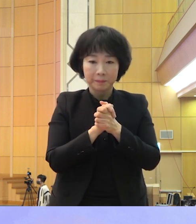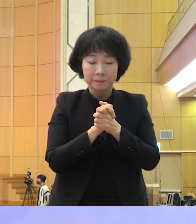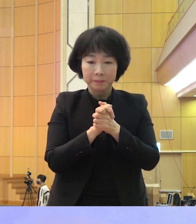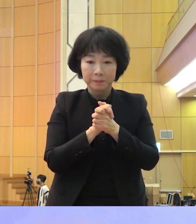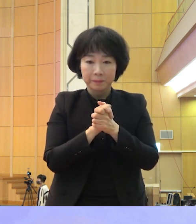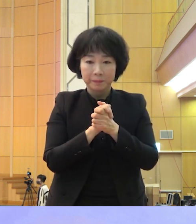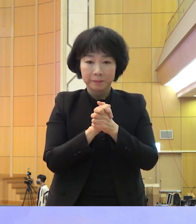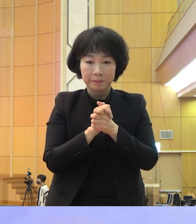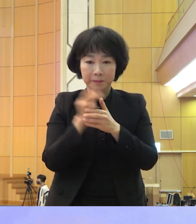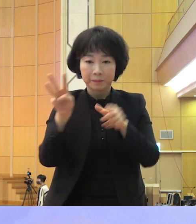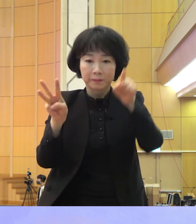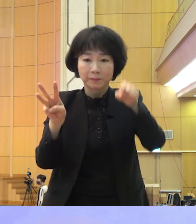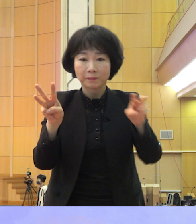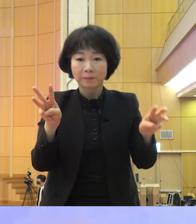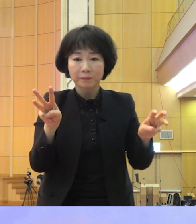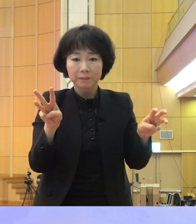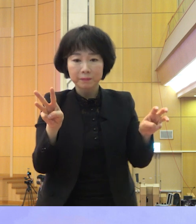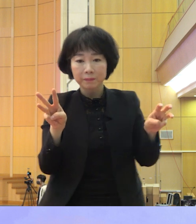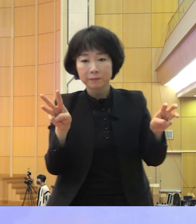30절에 그러므로